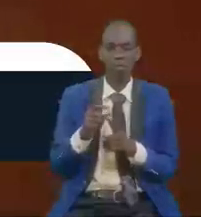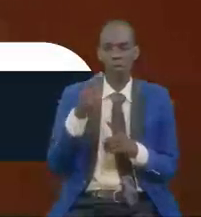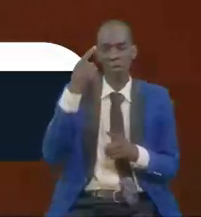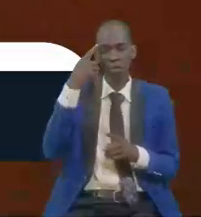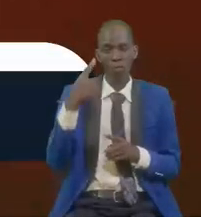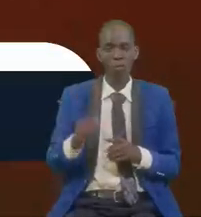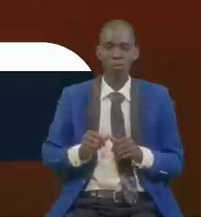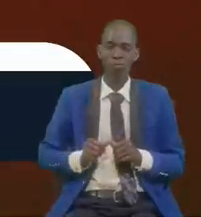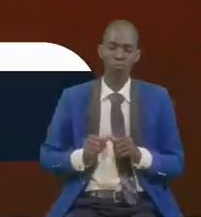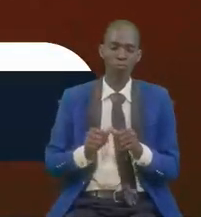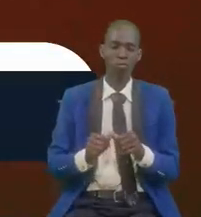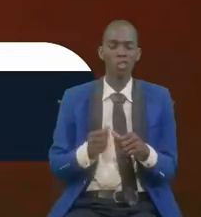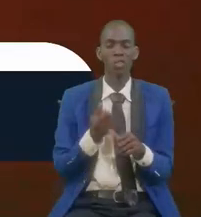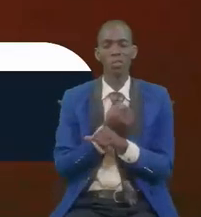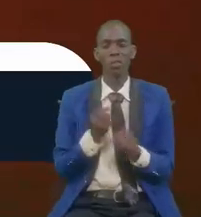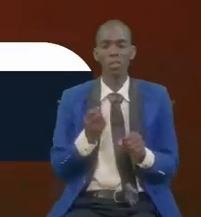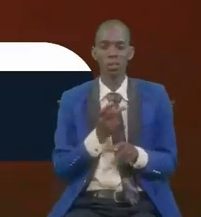salut continu.